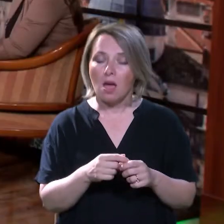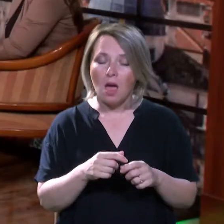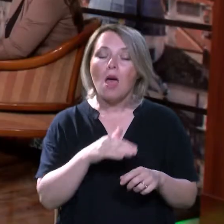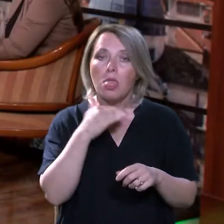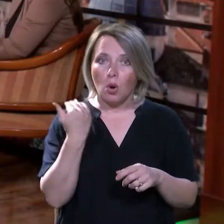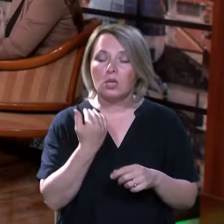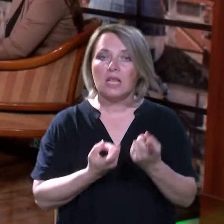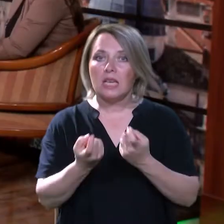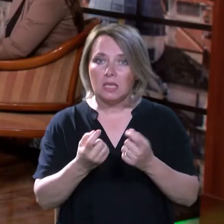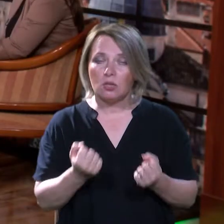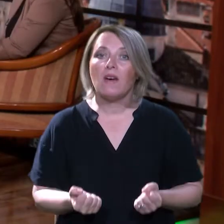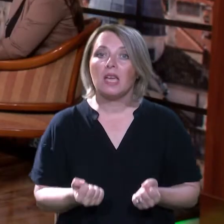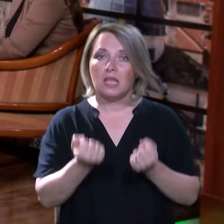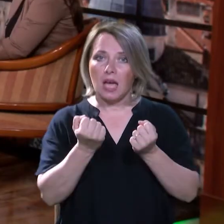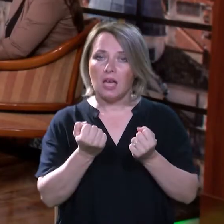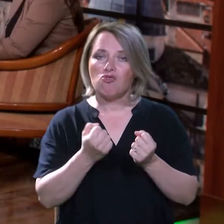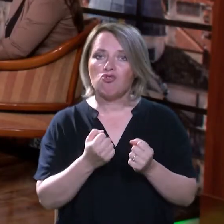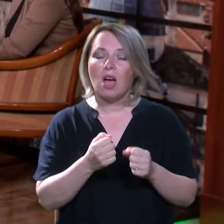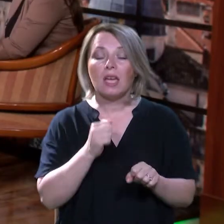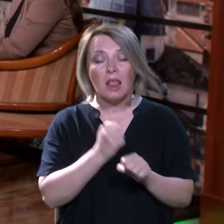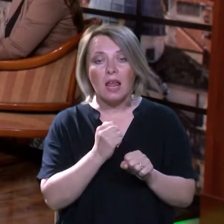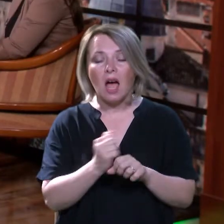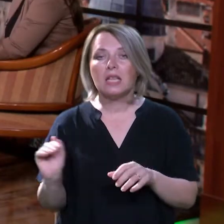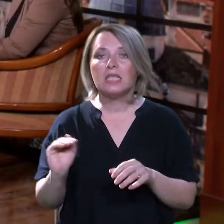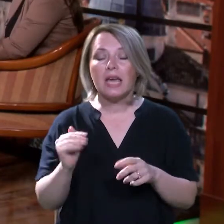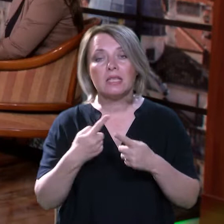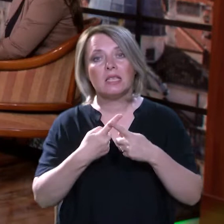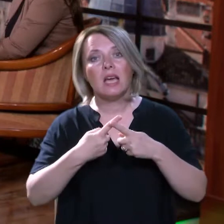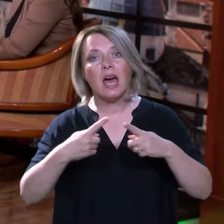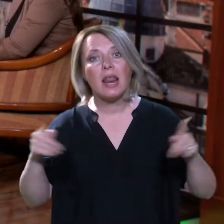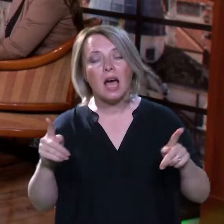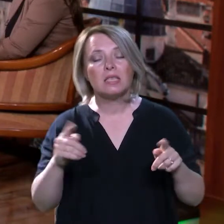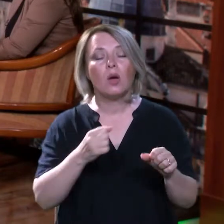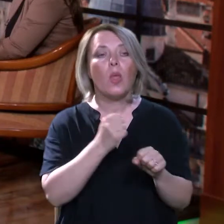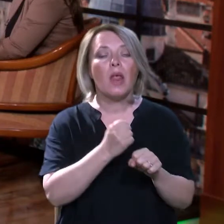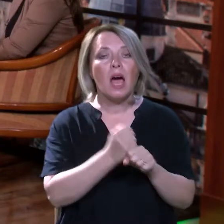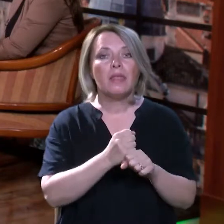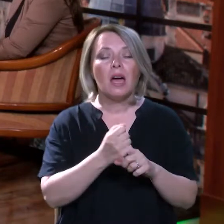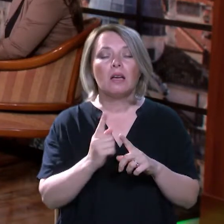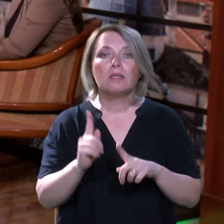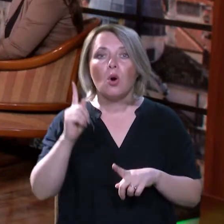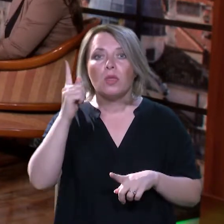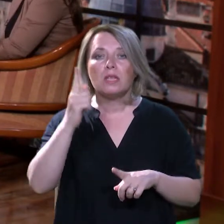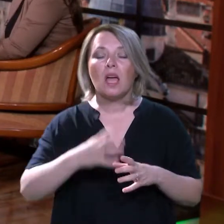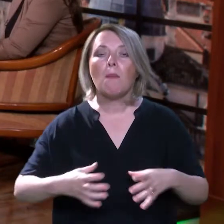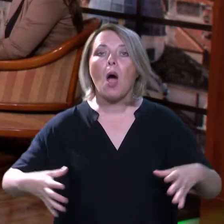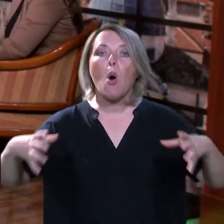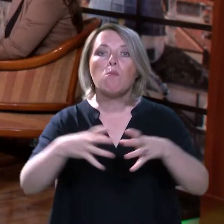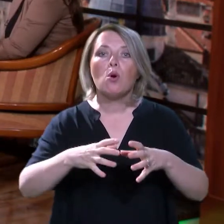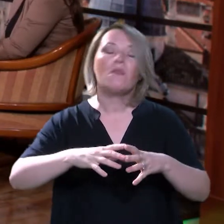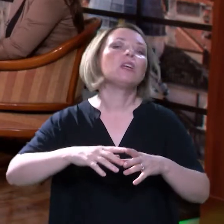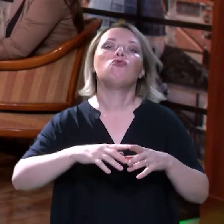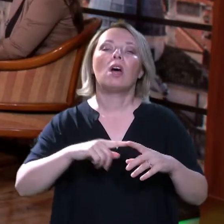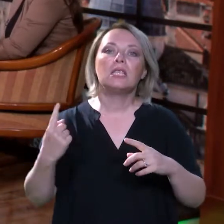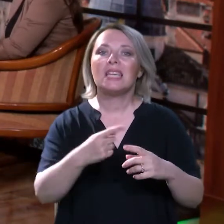Da, dosta izazovan i dosta je težak. Jer rad s djecom, za razliku od rada s odraslima, obuhvaća cijelu obitelj.